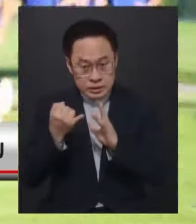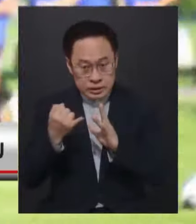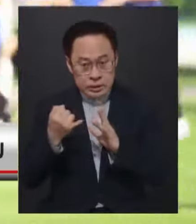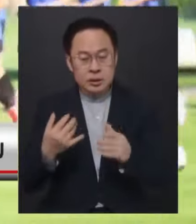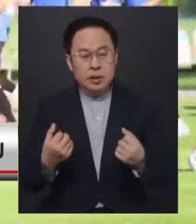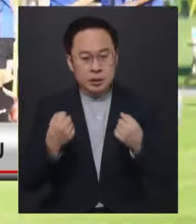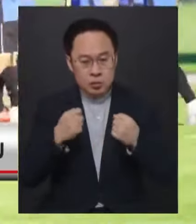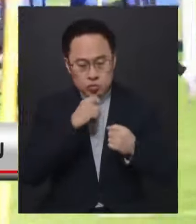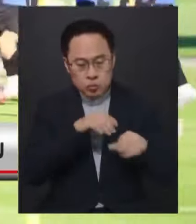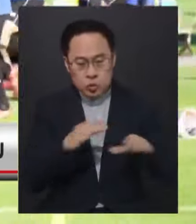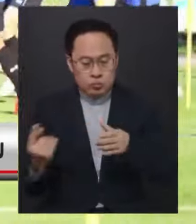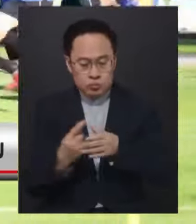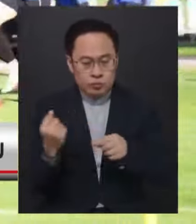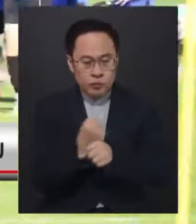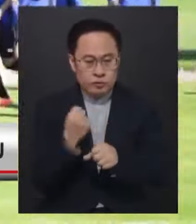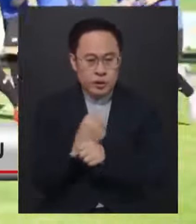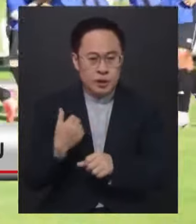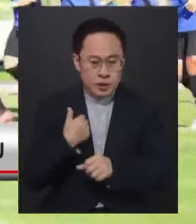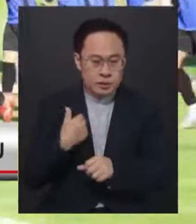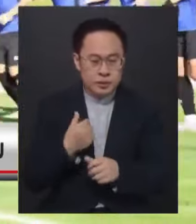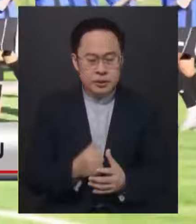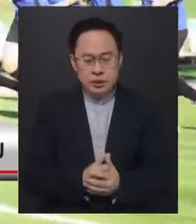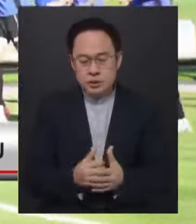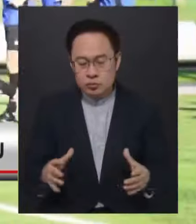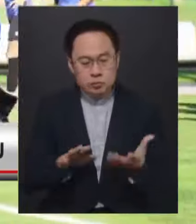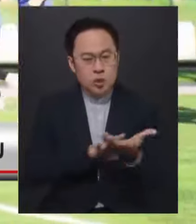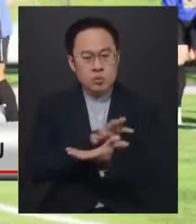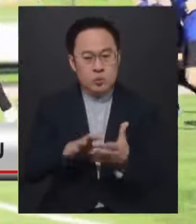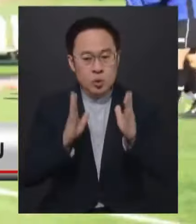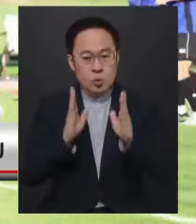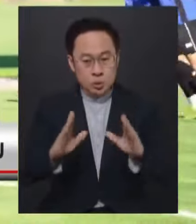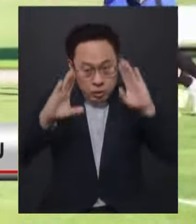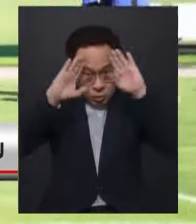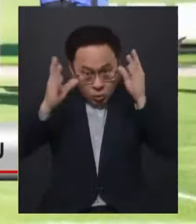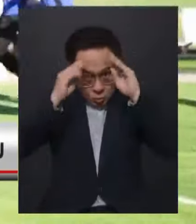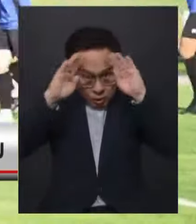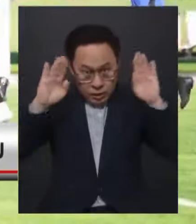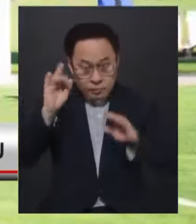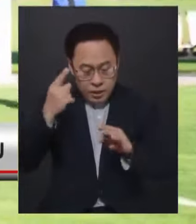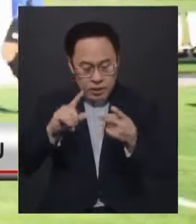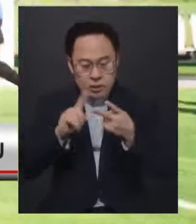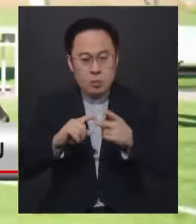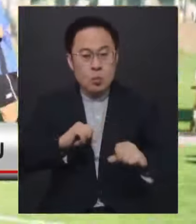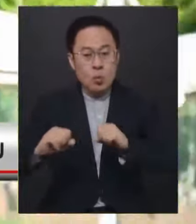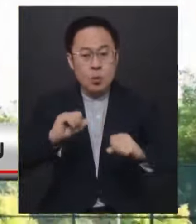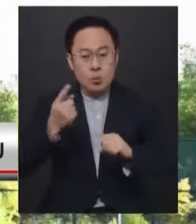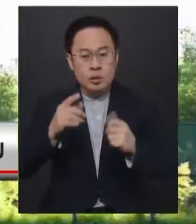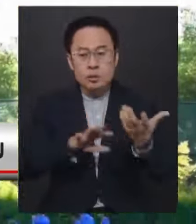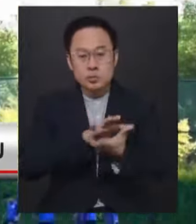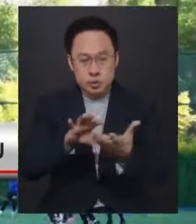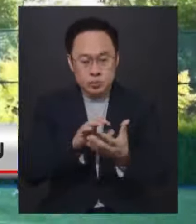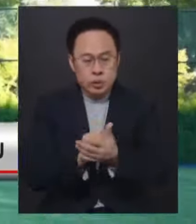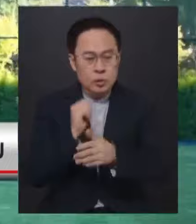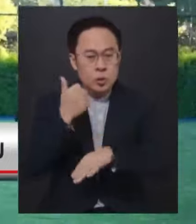หมือนกัน ก็มีทั้งตัวประสบการณ์ตัวเก่าแล้วก็ดาวรุ่งที่ขึ้นมาผสมผสานกันนะคะก็เชื่อว่าอิชิอิจะสามารถเลือกใ